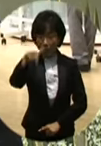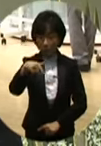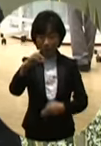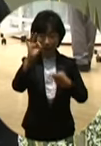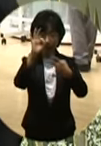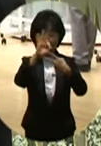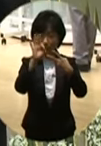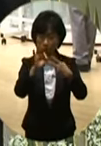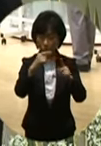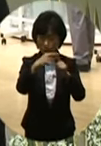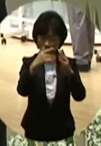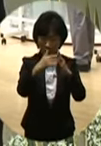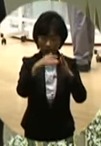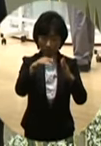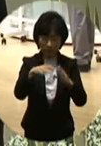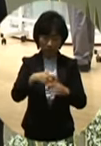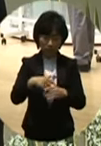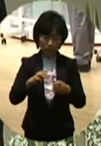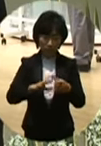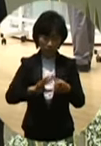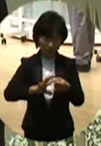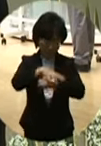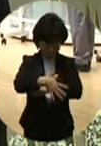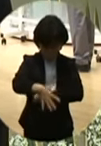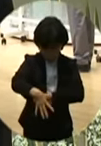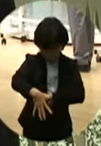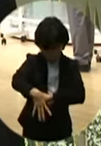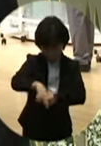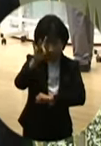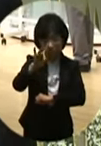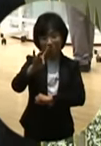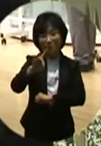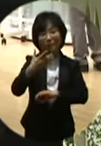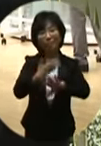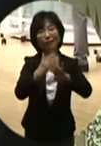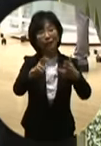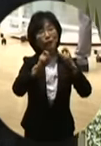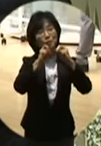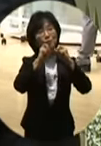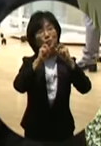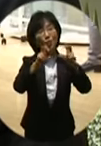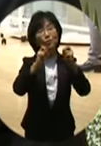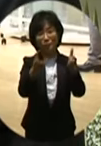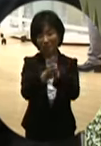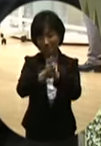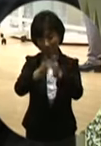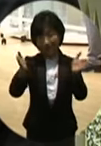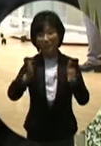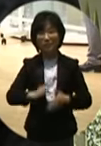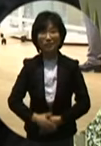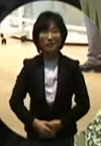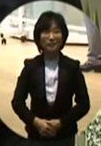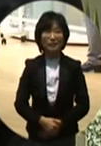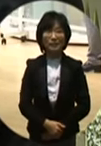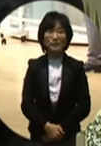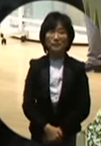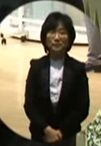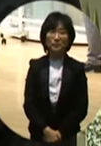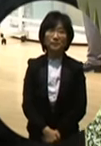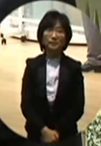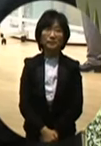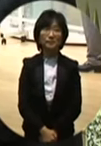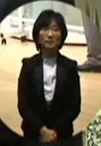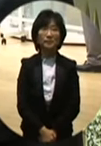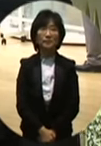처음으로 성교 문이 열리는 겁니다. Acts 11:19. For the first time in the history of mankind, the door of missions opened.